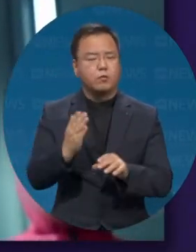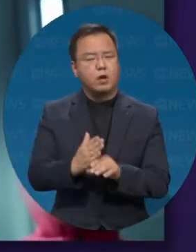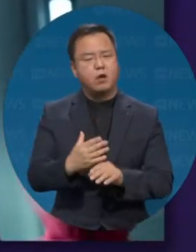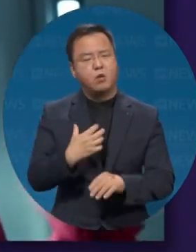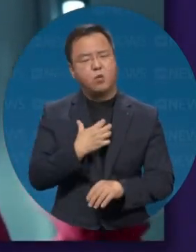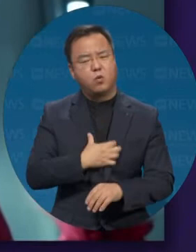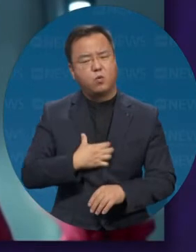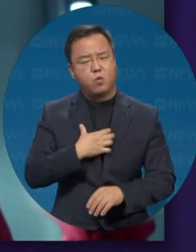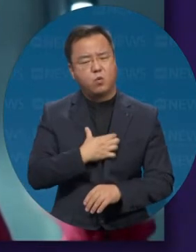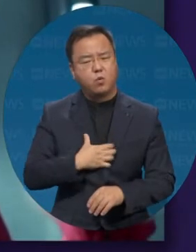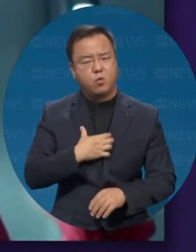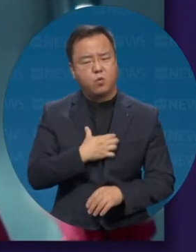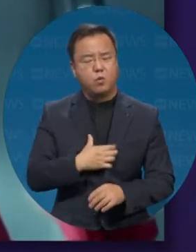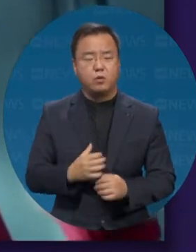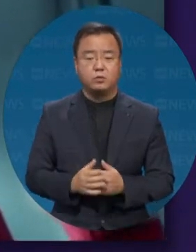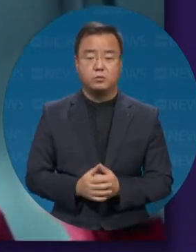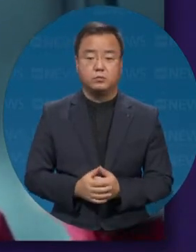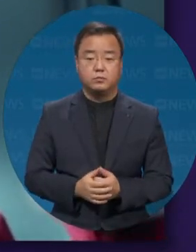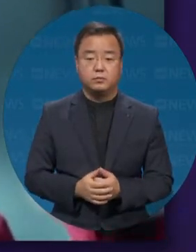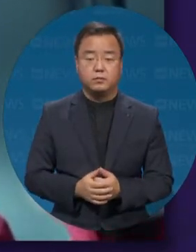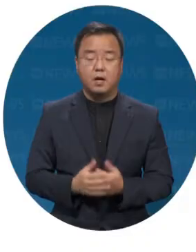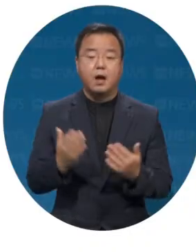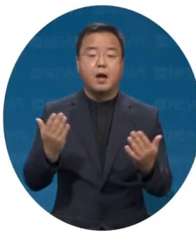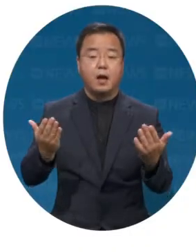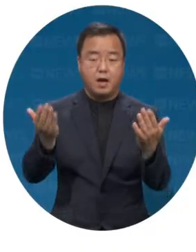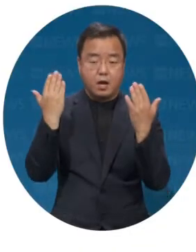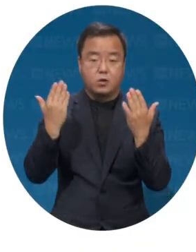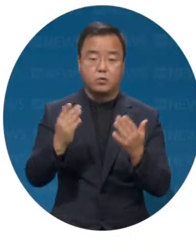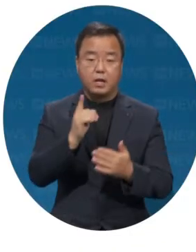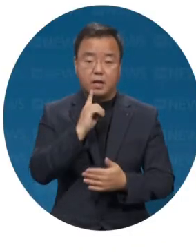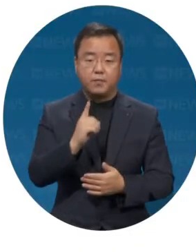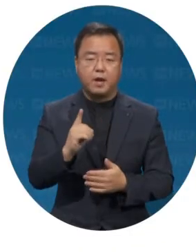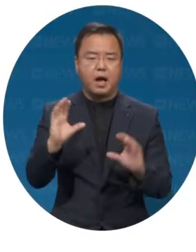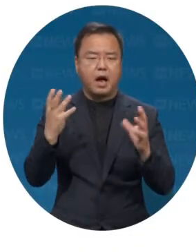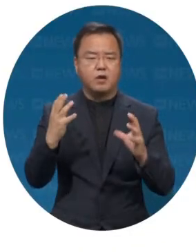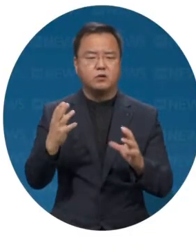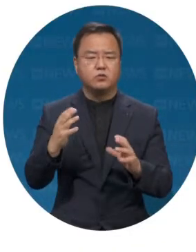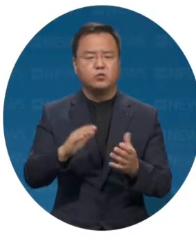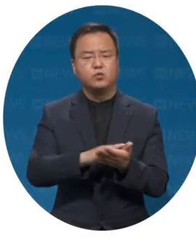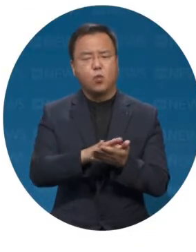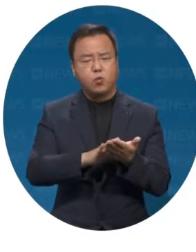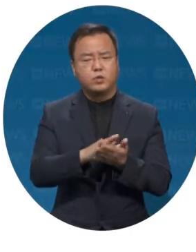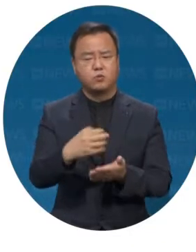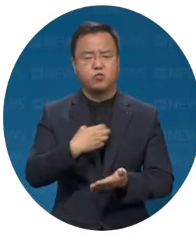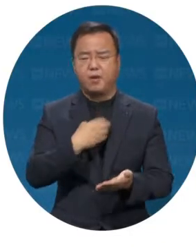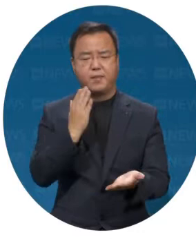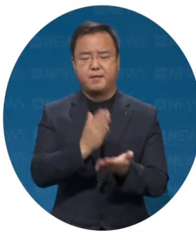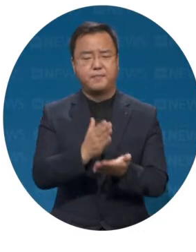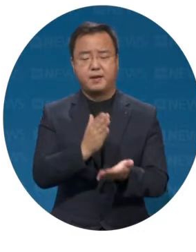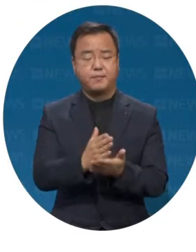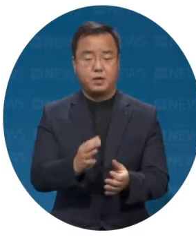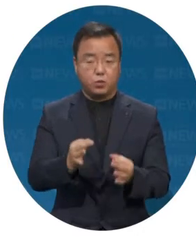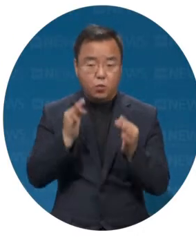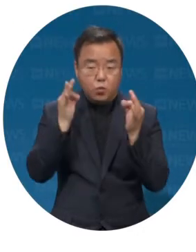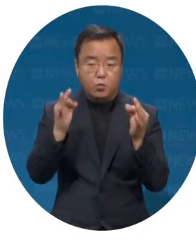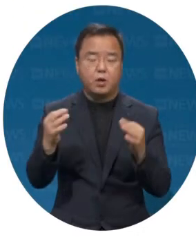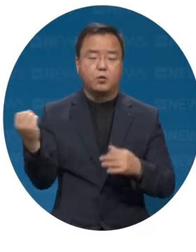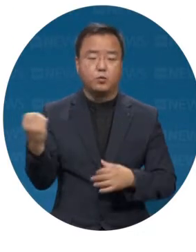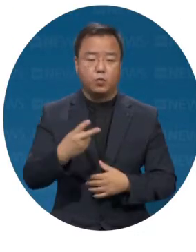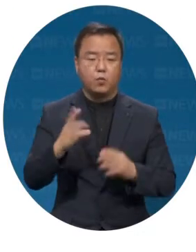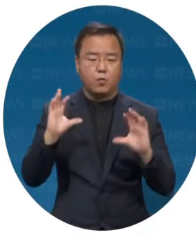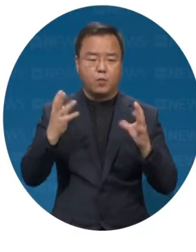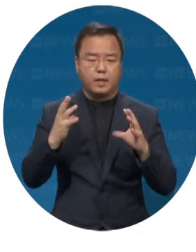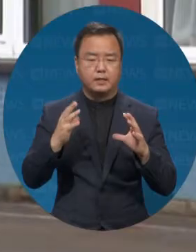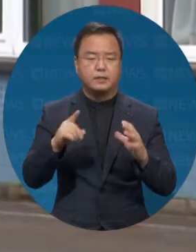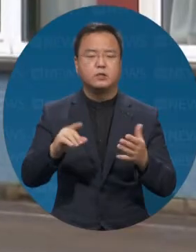목소리가 나오고 있는데요. 학교 측은 아이들이 위험한 놀이를 멈출 수 있도록 계속 노력하며 아이들이 이